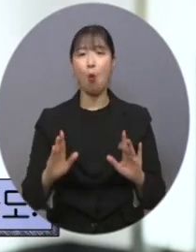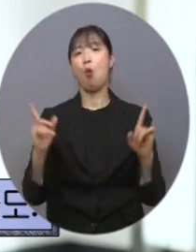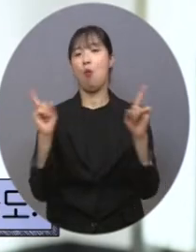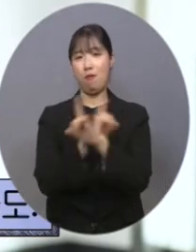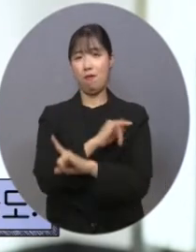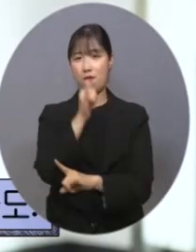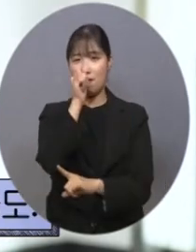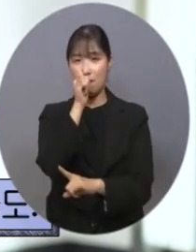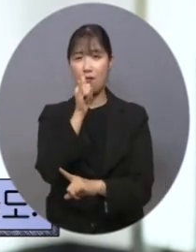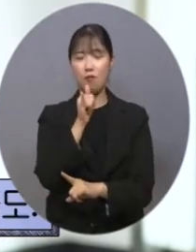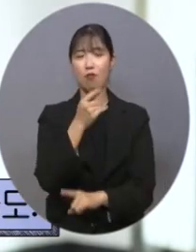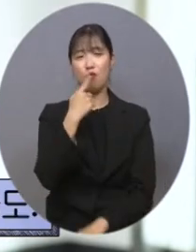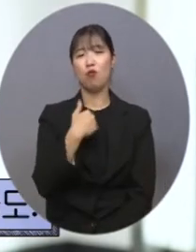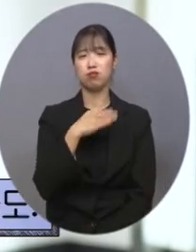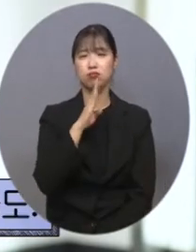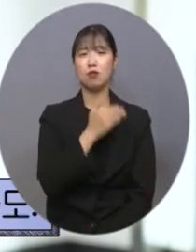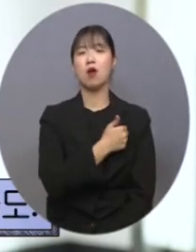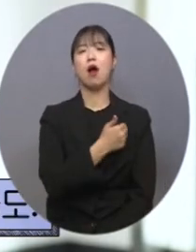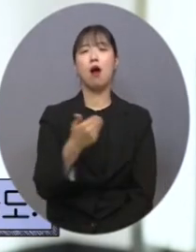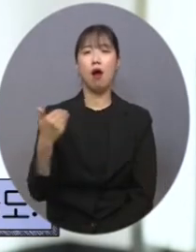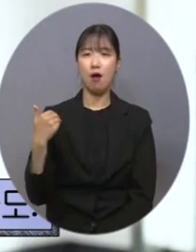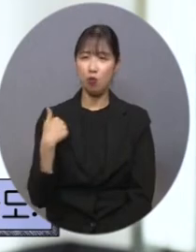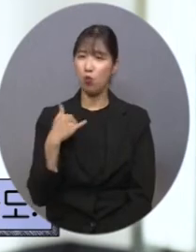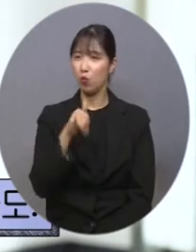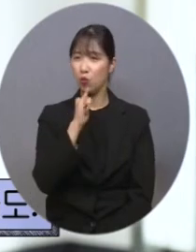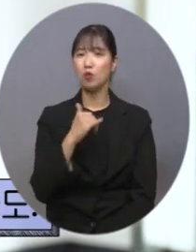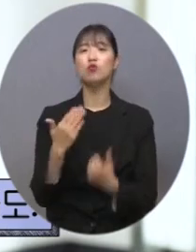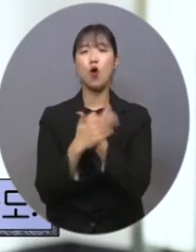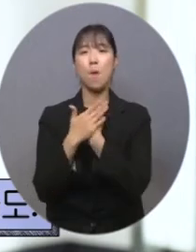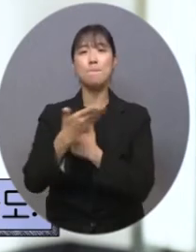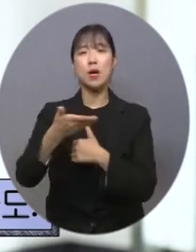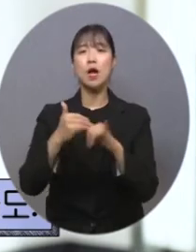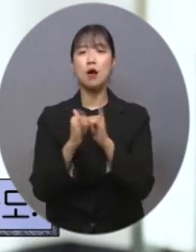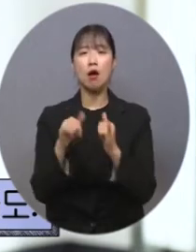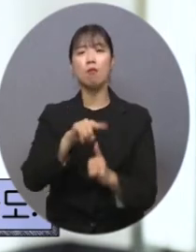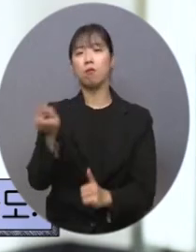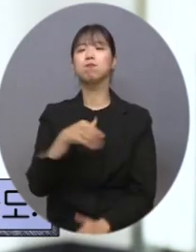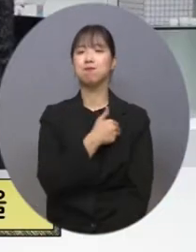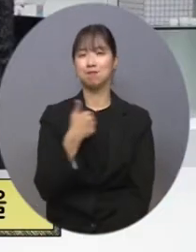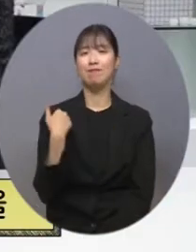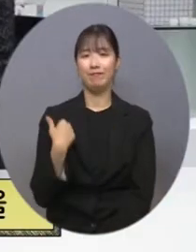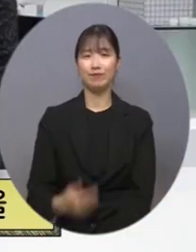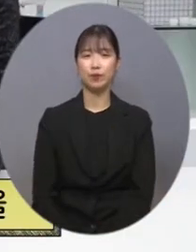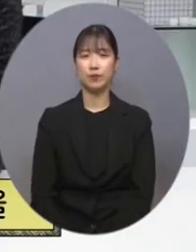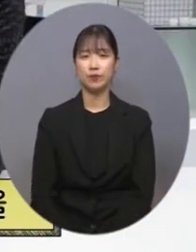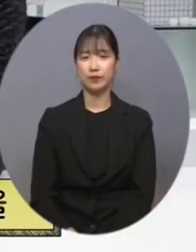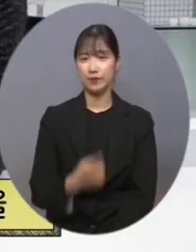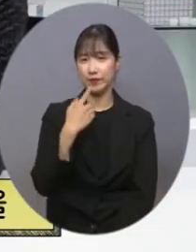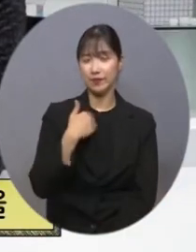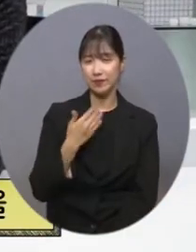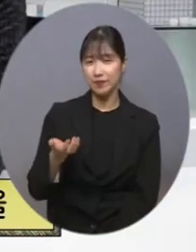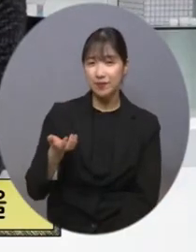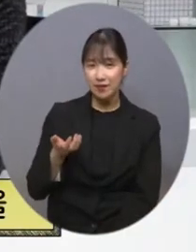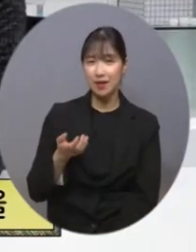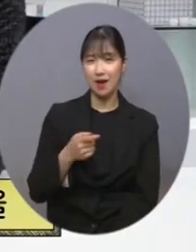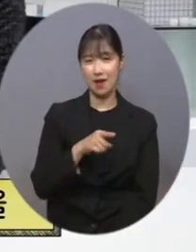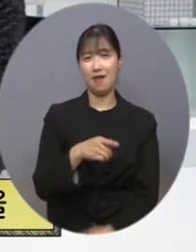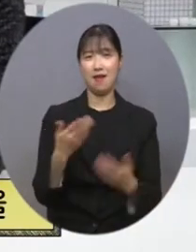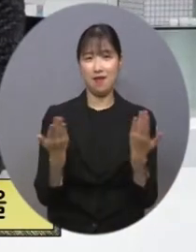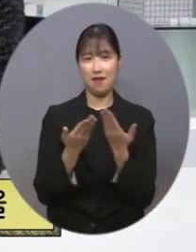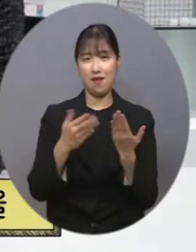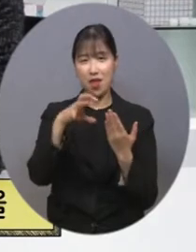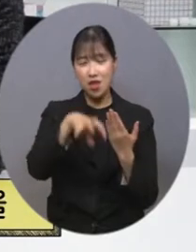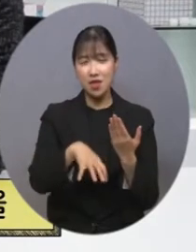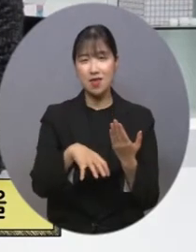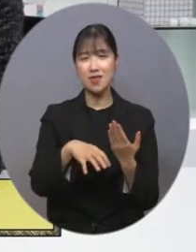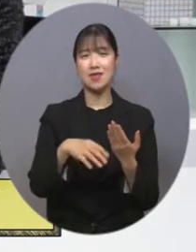그리고 사실은 저희도 굉장히 좀 만족합니다. 그 서비스 받는 분들도. 네, 제가 아까 같이 그 작업 현장에서 네.